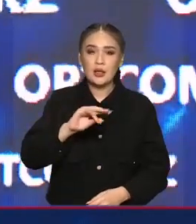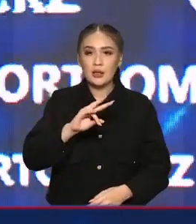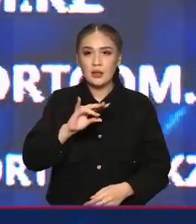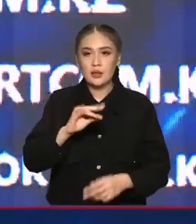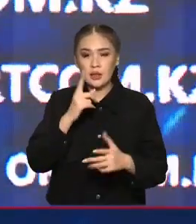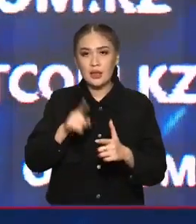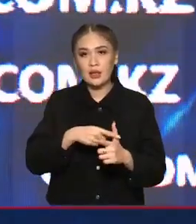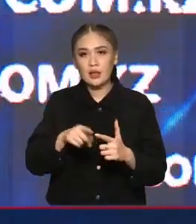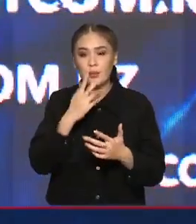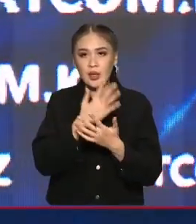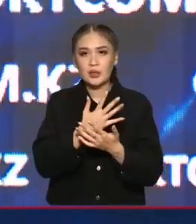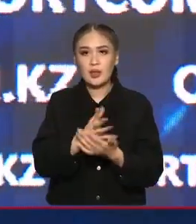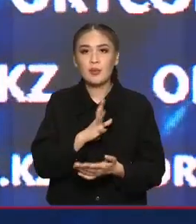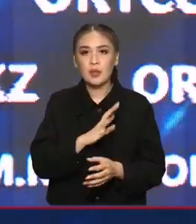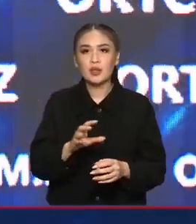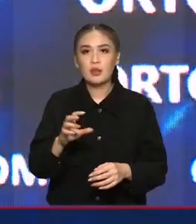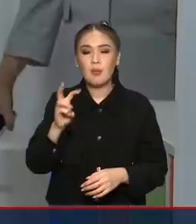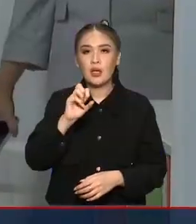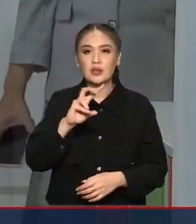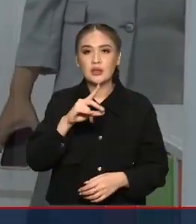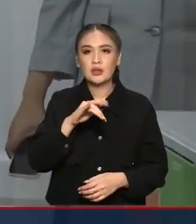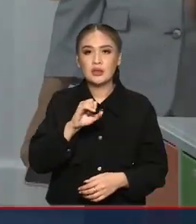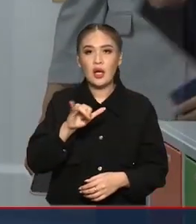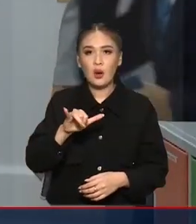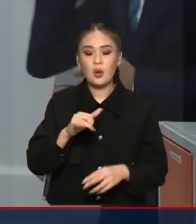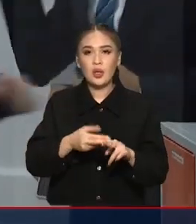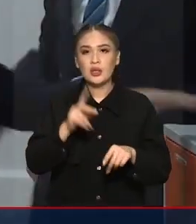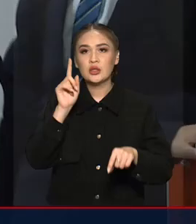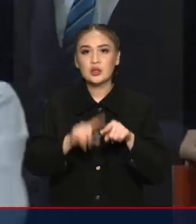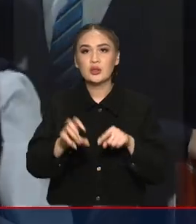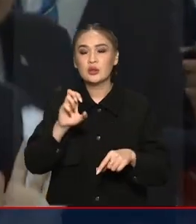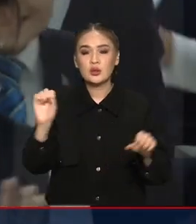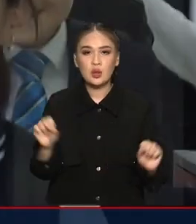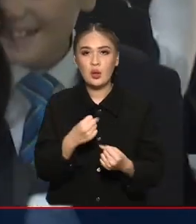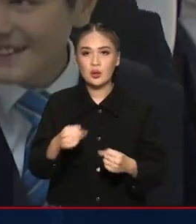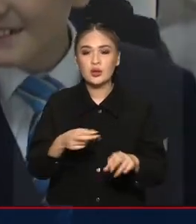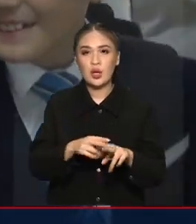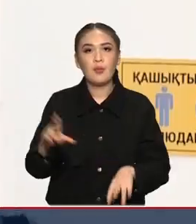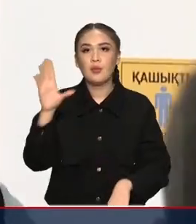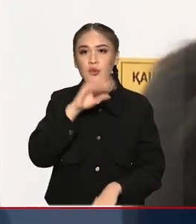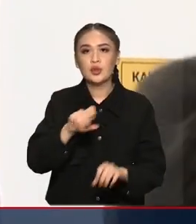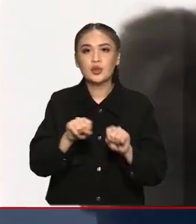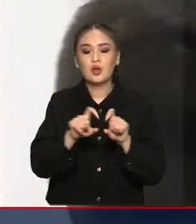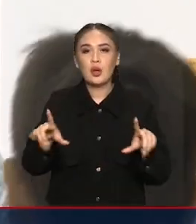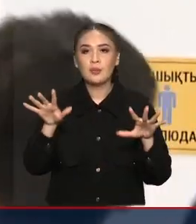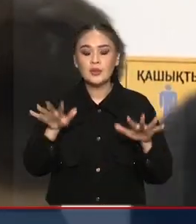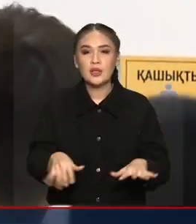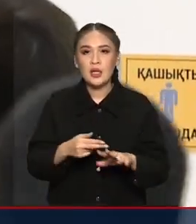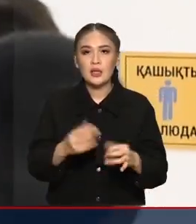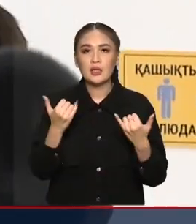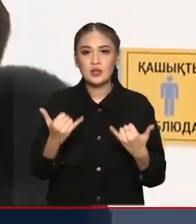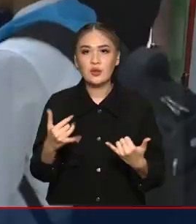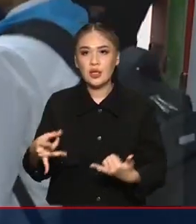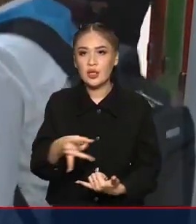чтобы посетить Мангистау. Придать скорость планируется и в плане обеспечения населения школьными местами. На сегодня в регионе